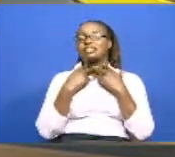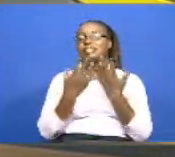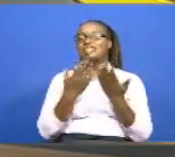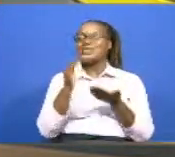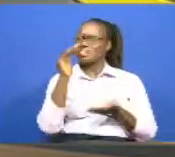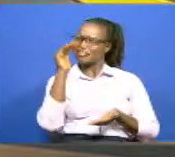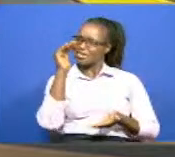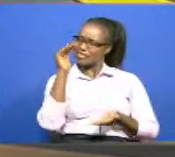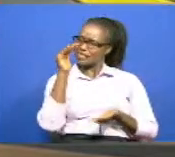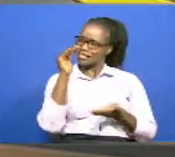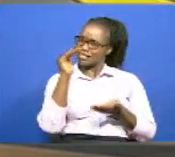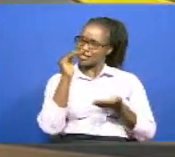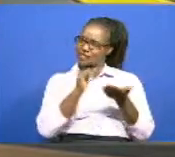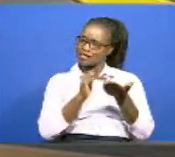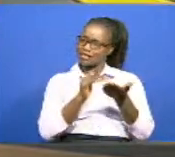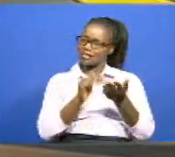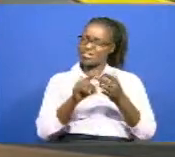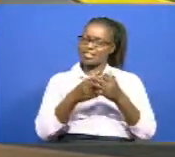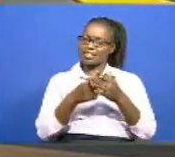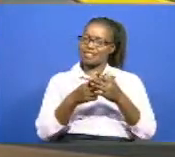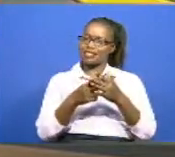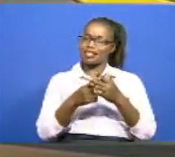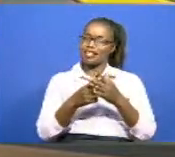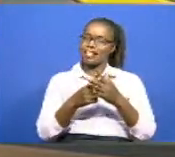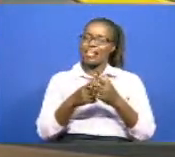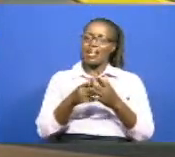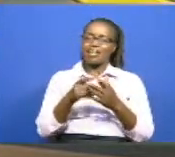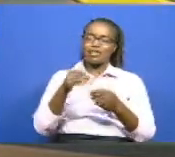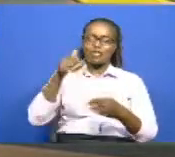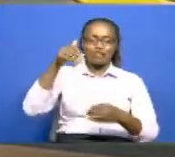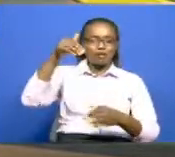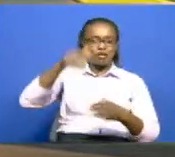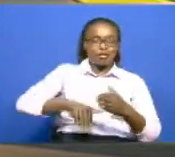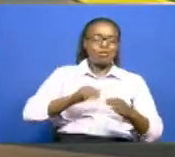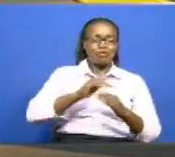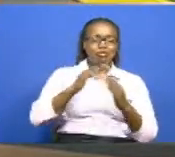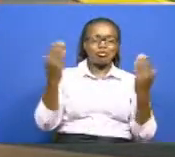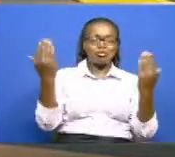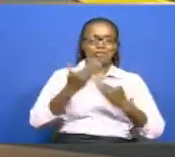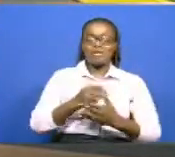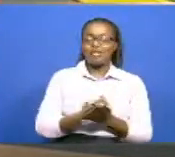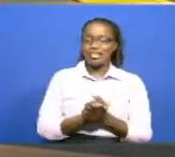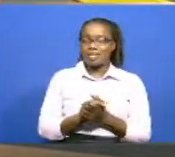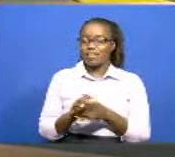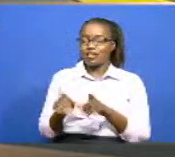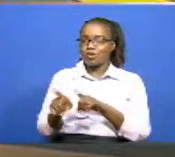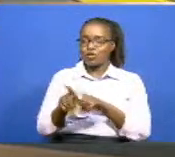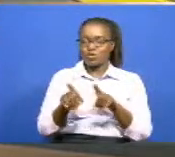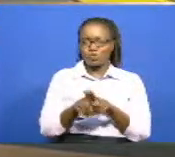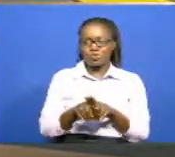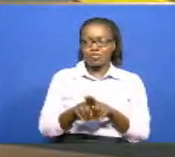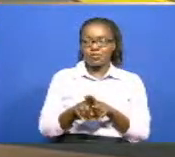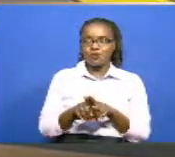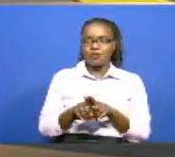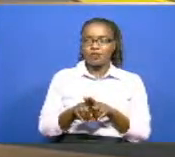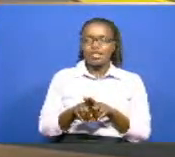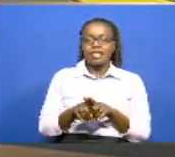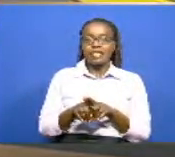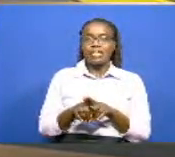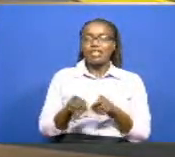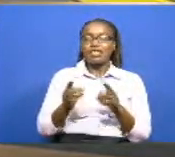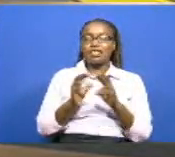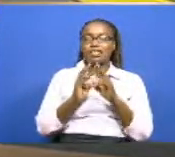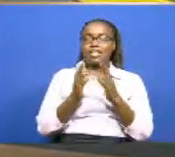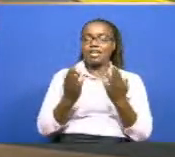ingepungua zaidi ianze saa 6. Hayo ni maoni ya official Trevitoz hapa katika Twitter. Vile vile nimemwona Benson Kitoo